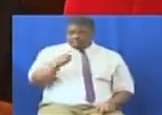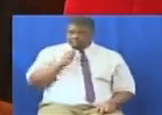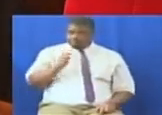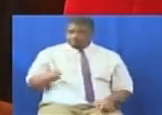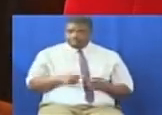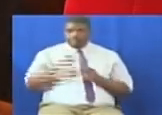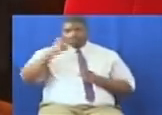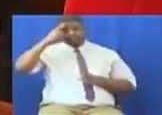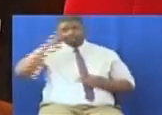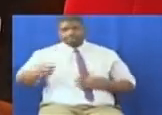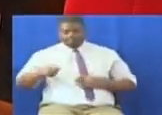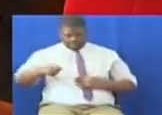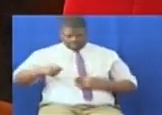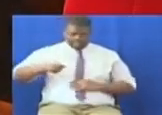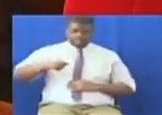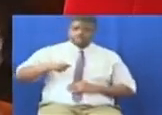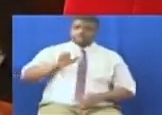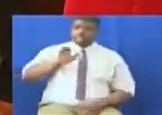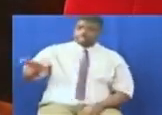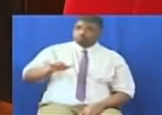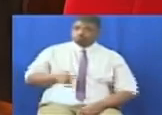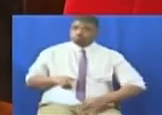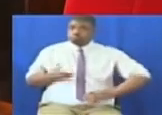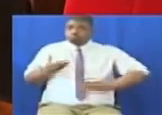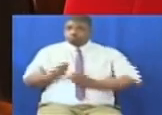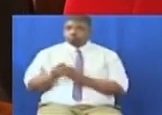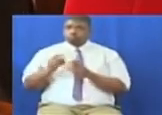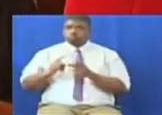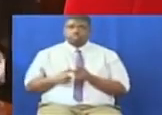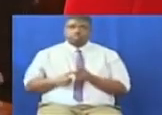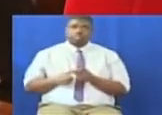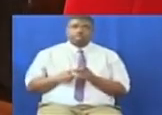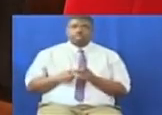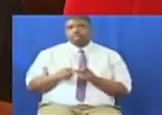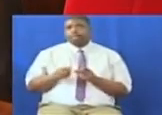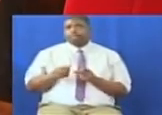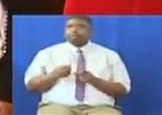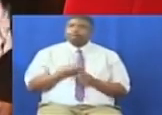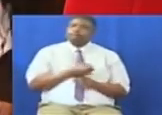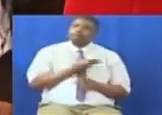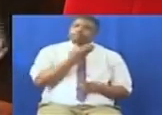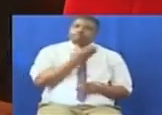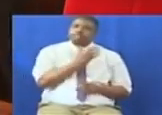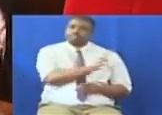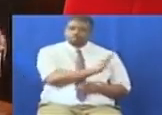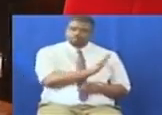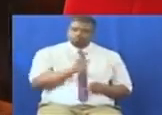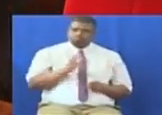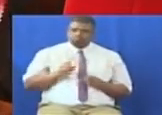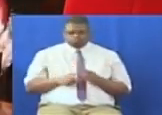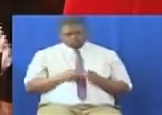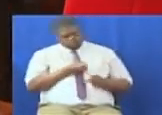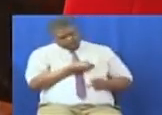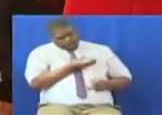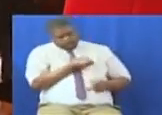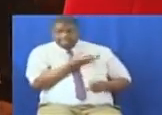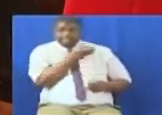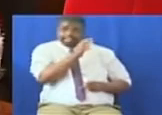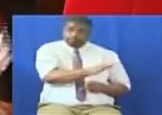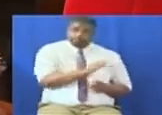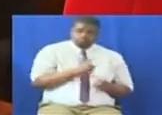Tanzania wenzetu pamoja na ucha Mungu wenu pamoja na mapenzi yenu pamoja na uzalendo